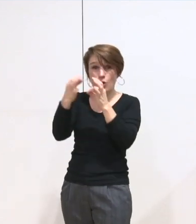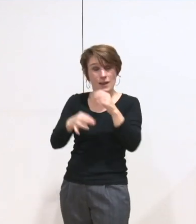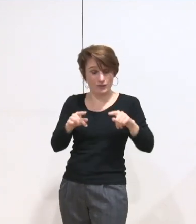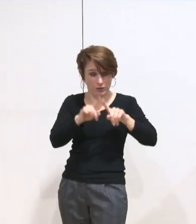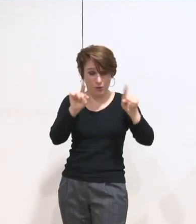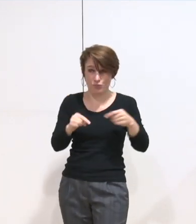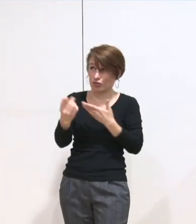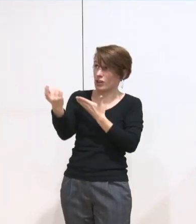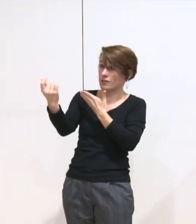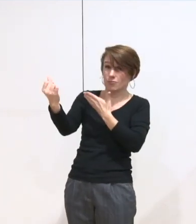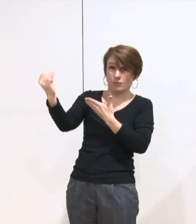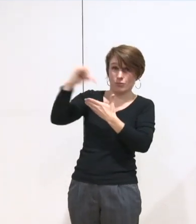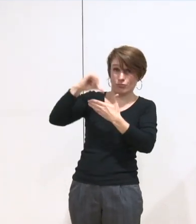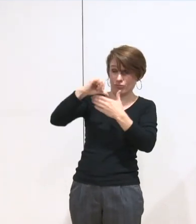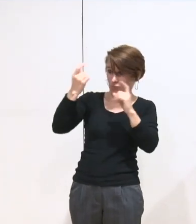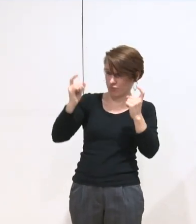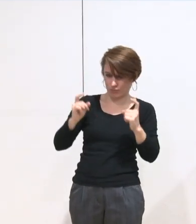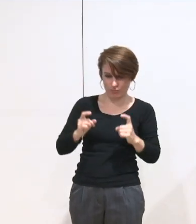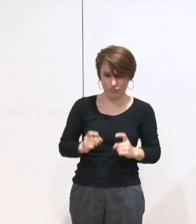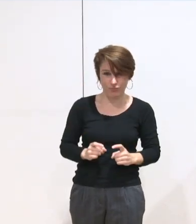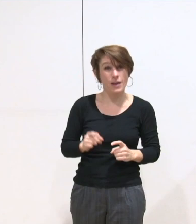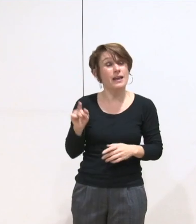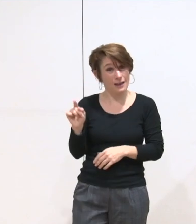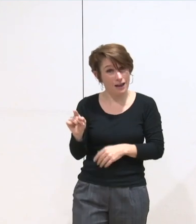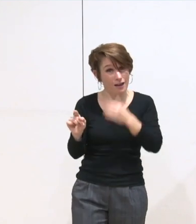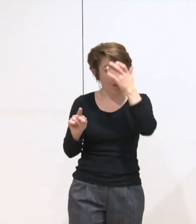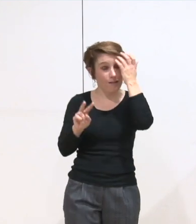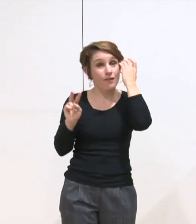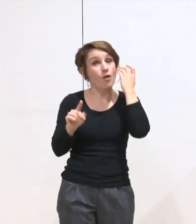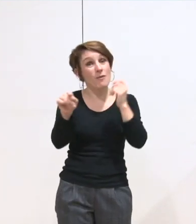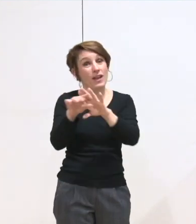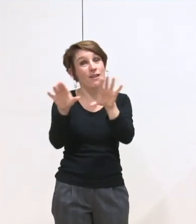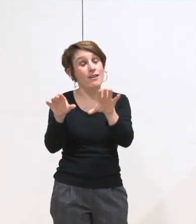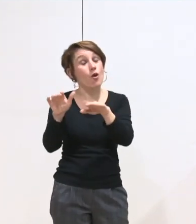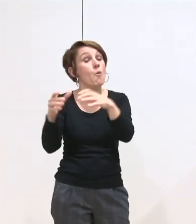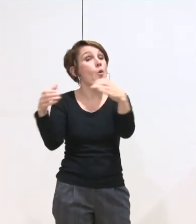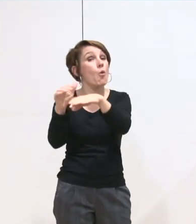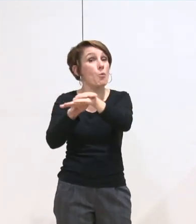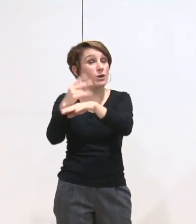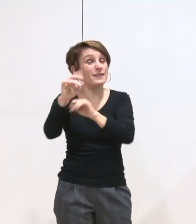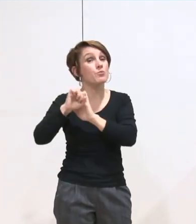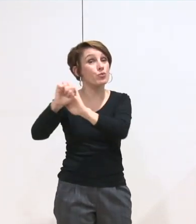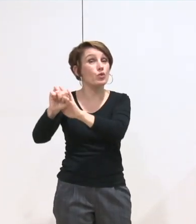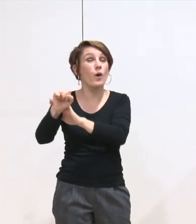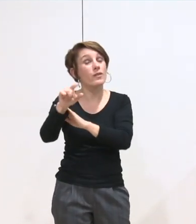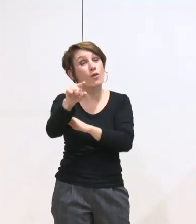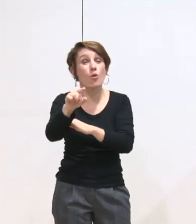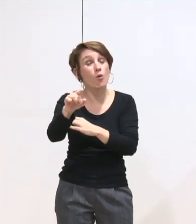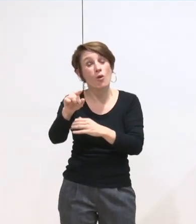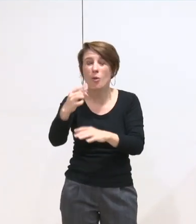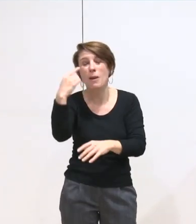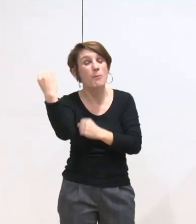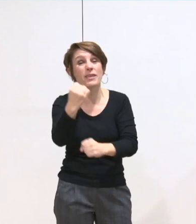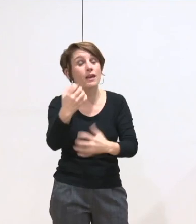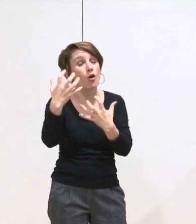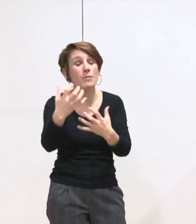programme soutenu et revendiqué dans une version encore plus violente, il faut le dire, par votre famille politique qui demande non pas 50 milliards de baisse